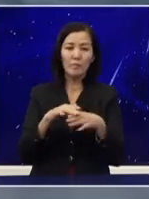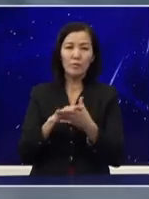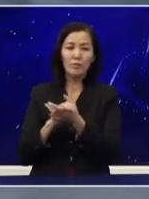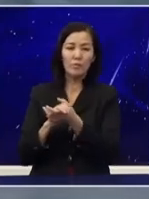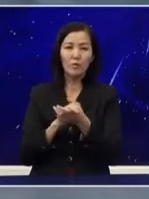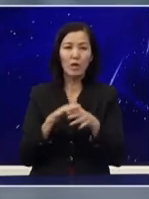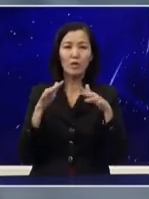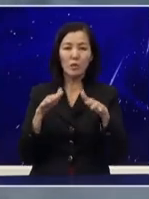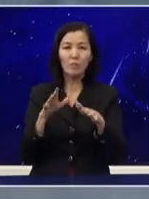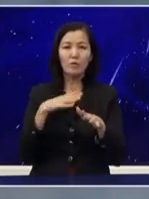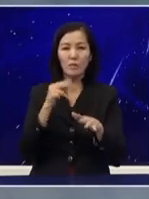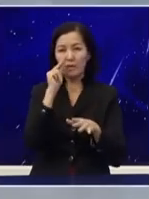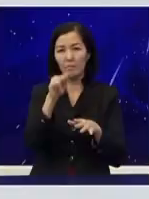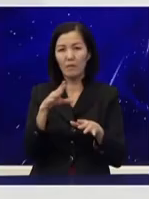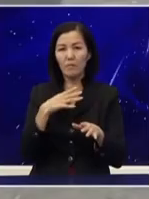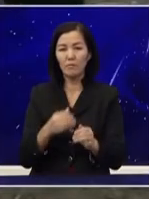жатыр.